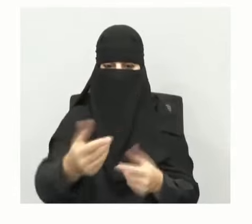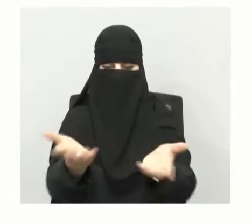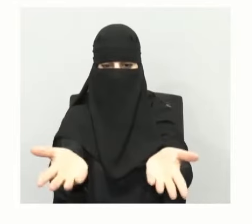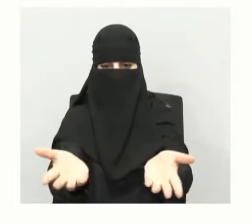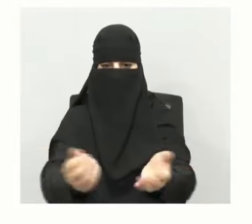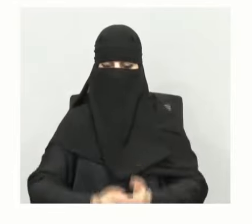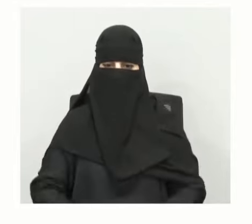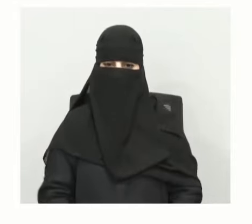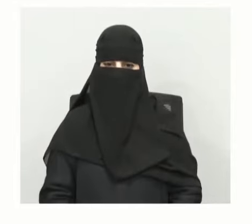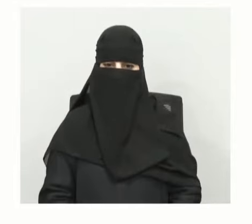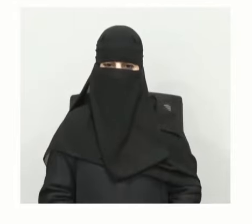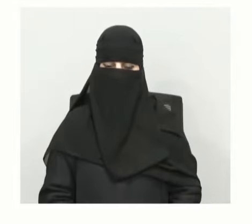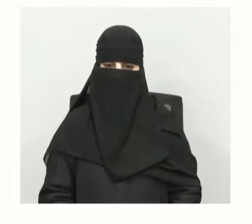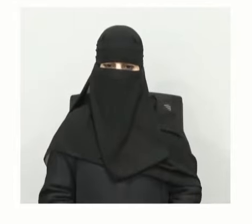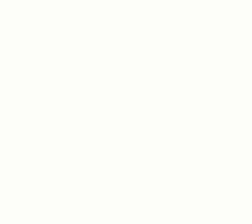بارك الله فيكم